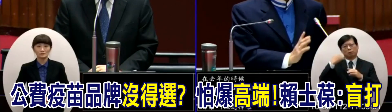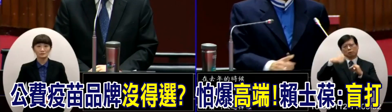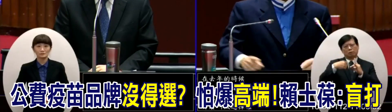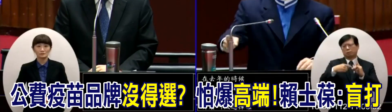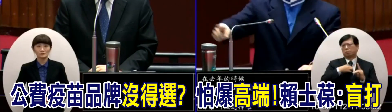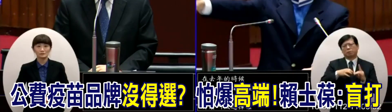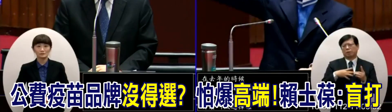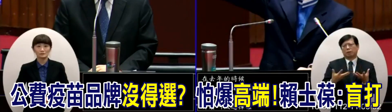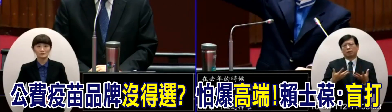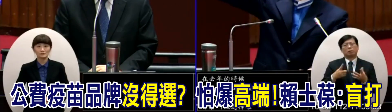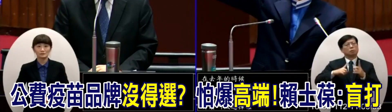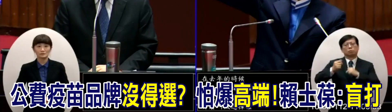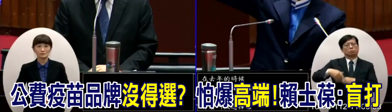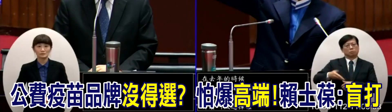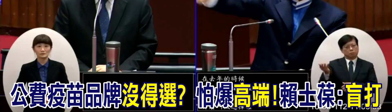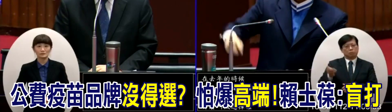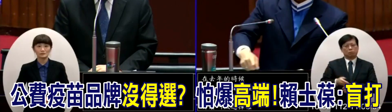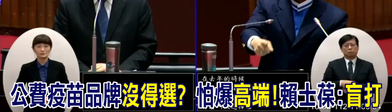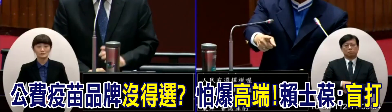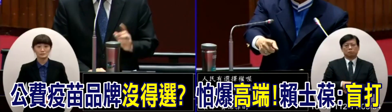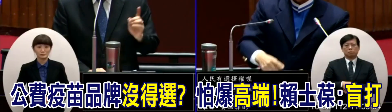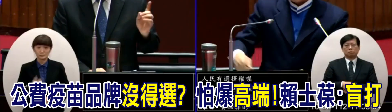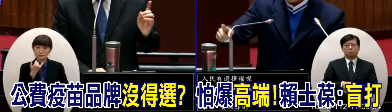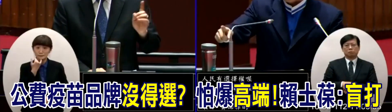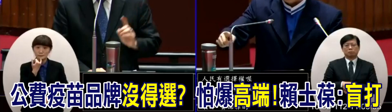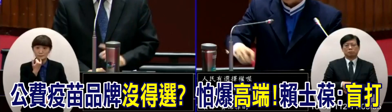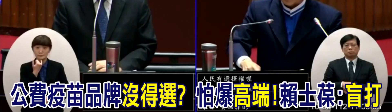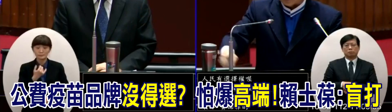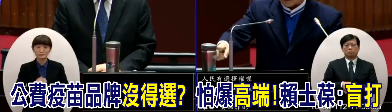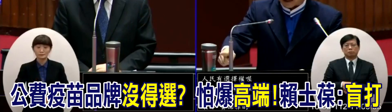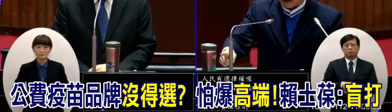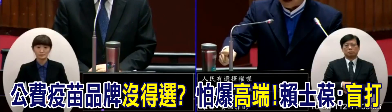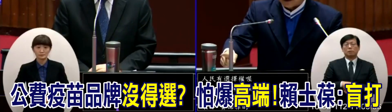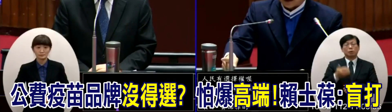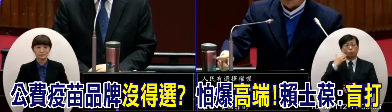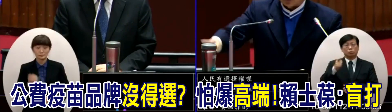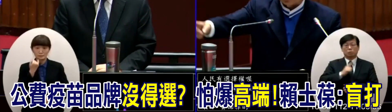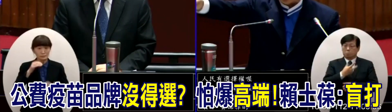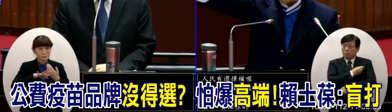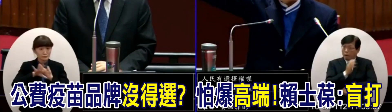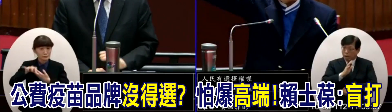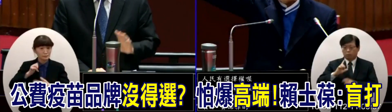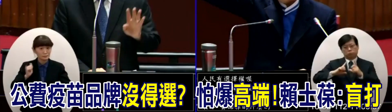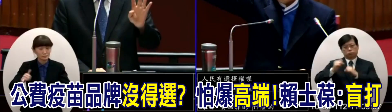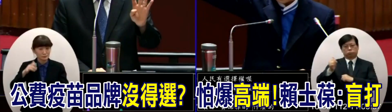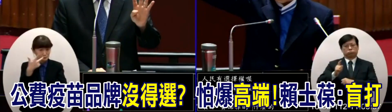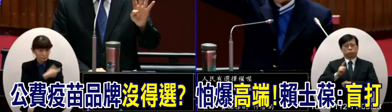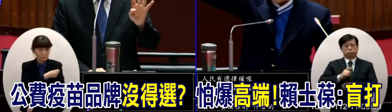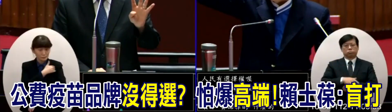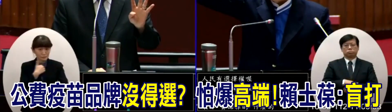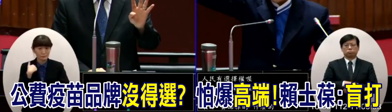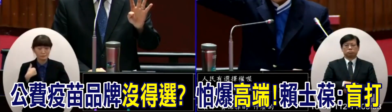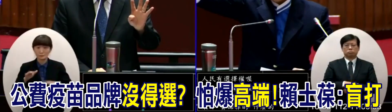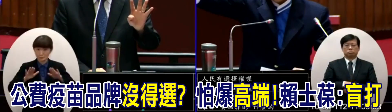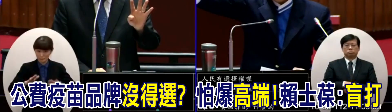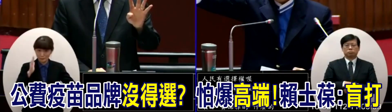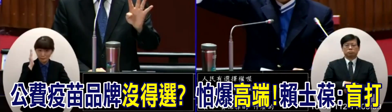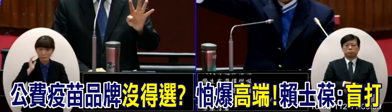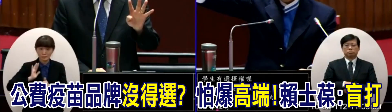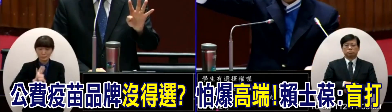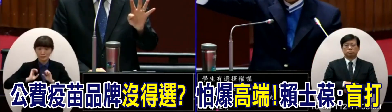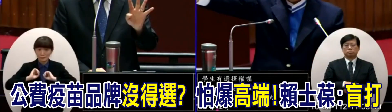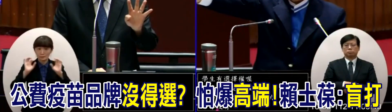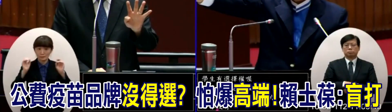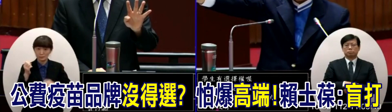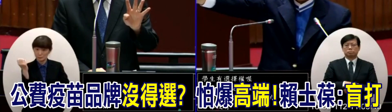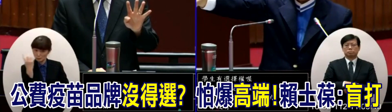往外怕，啊，你等去、 啊。可以啊，他可以到 你不要 其他单位去打， 那你就回去。 现在政府推动的